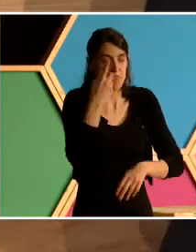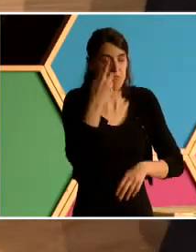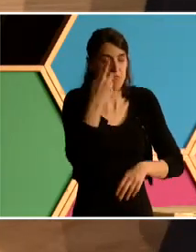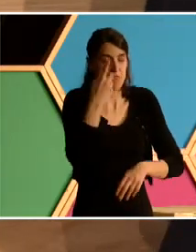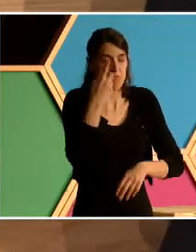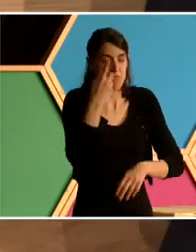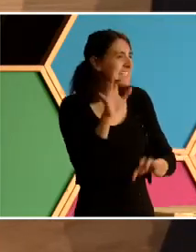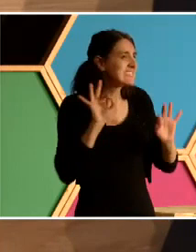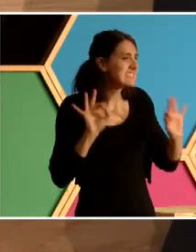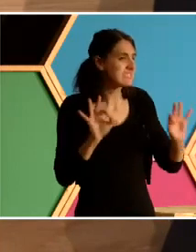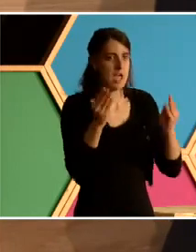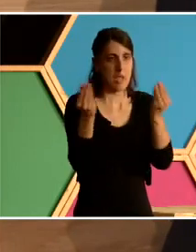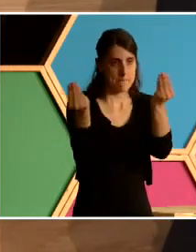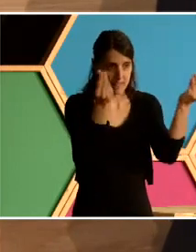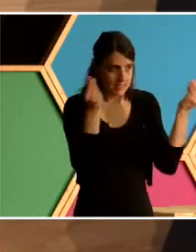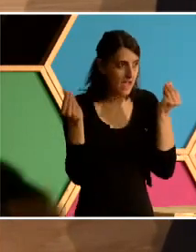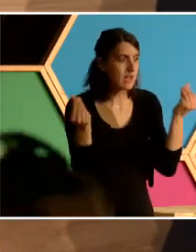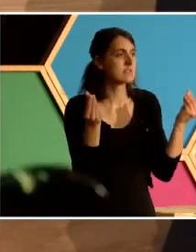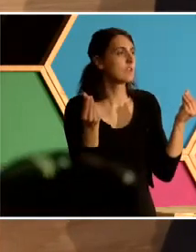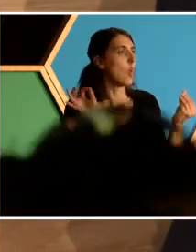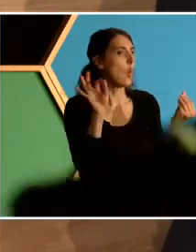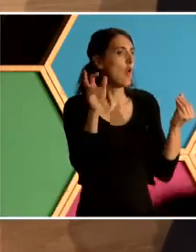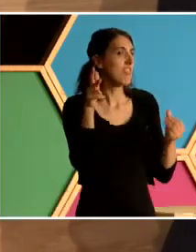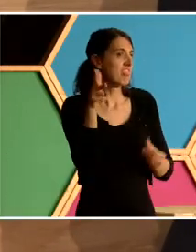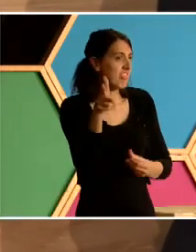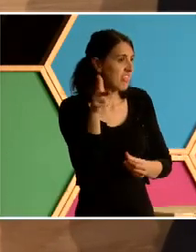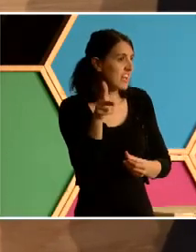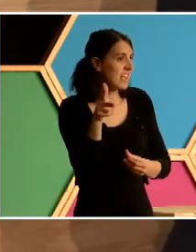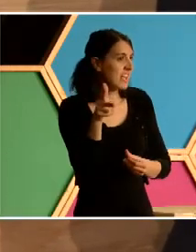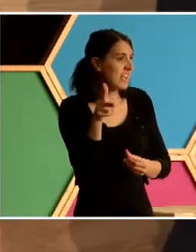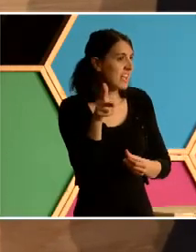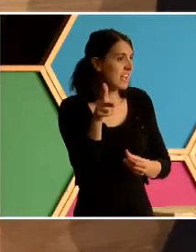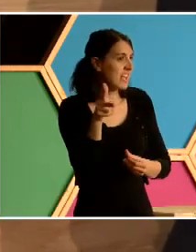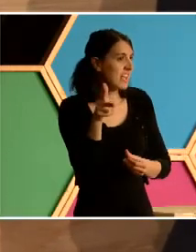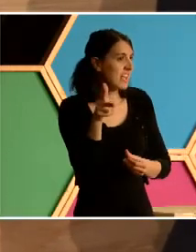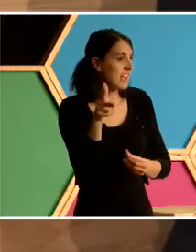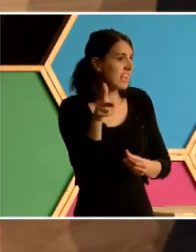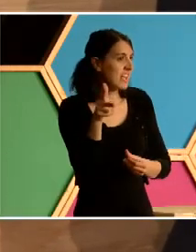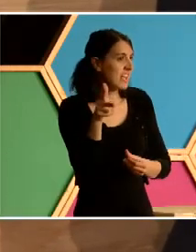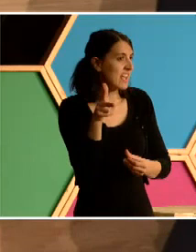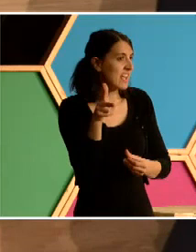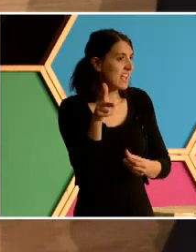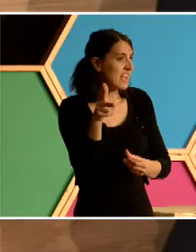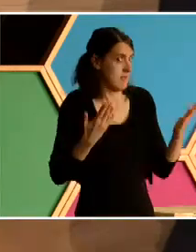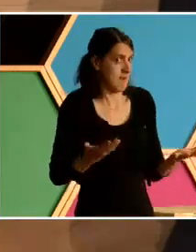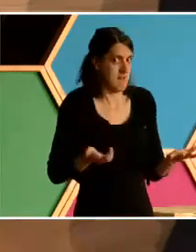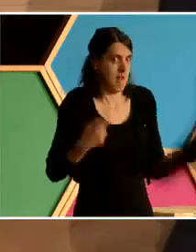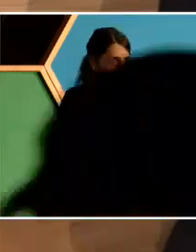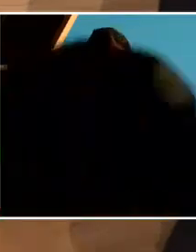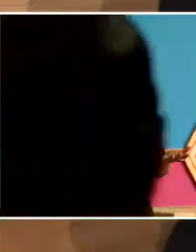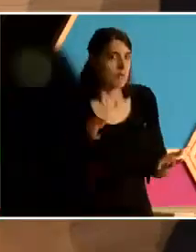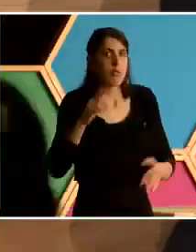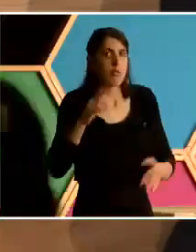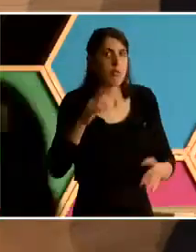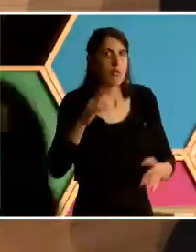drets de caràcter ambiental, podrien ser els drets que deriven de les biotecnologies i que cada vegada s'expandiran més, els drets